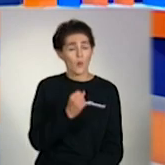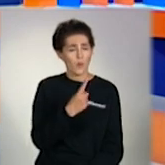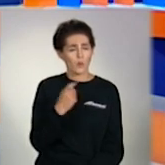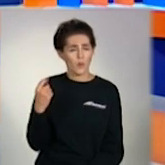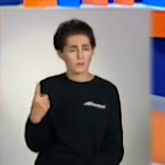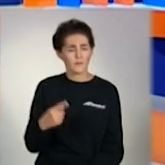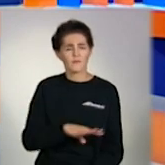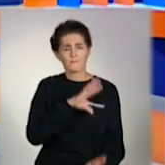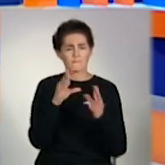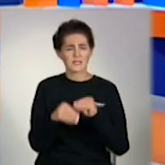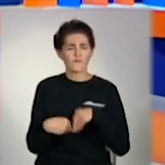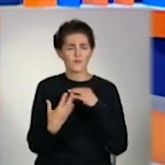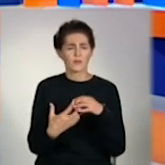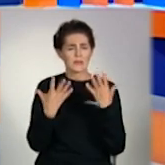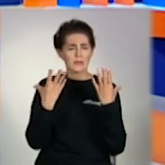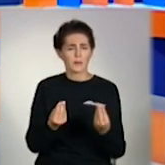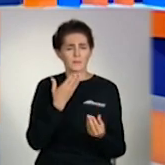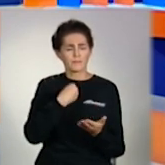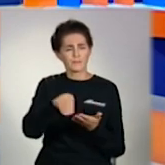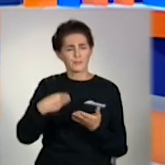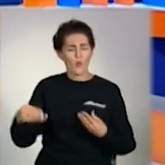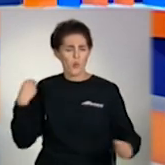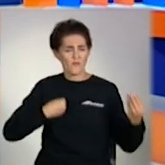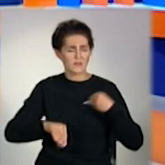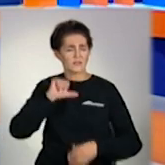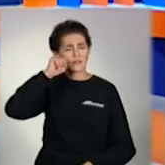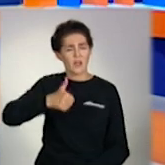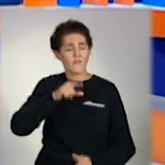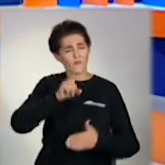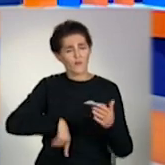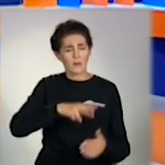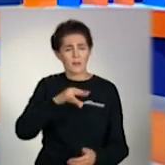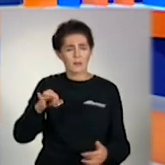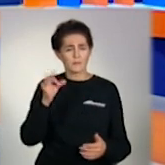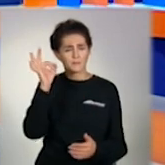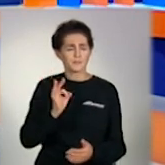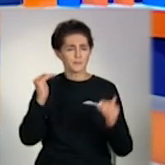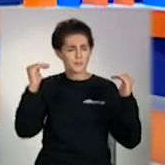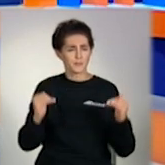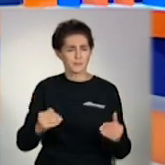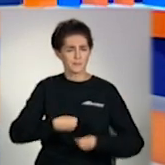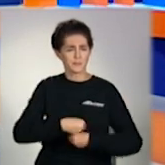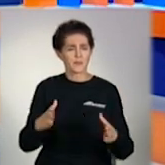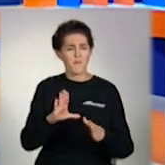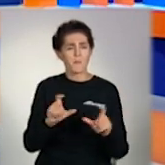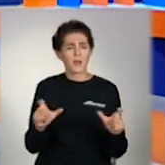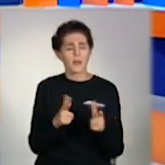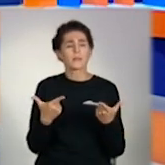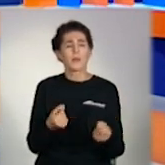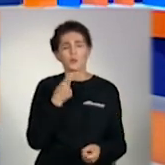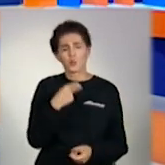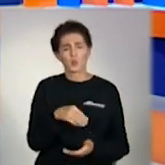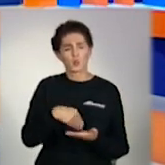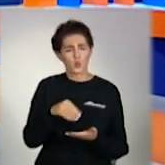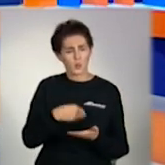11.11. Всесвітній день шопінгу вже завтра. Чи варто вірити знижкам, які розвішують у магазинах? Де краще купувати –